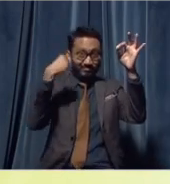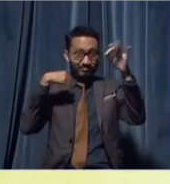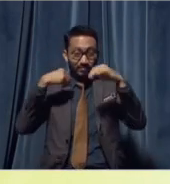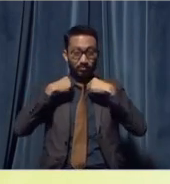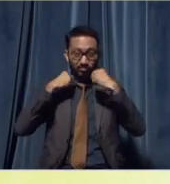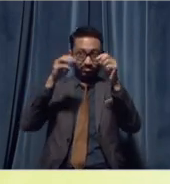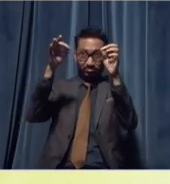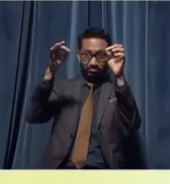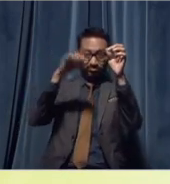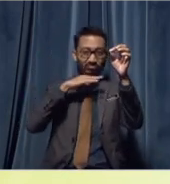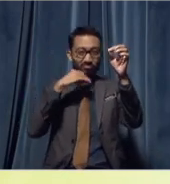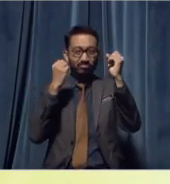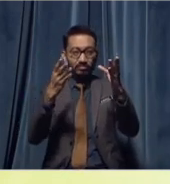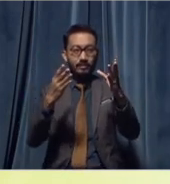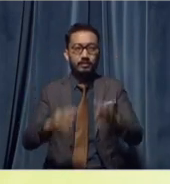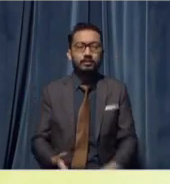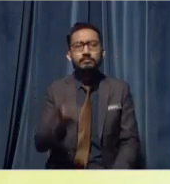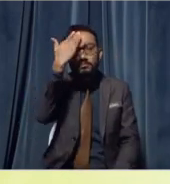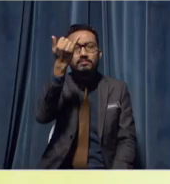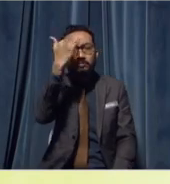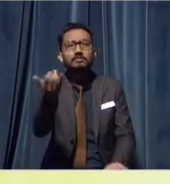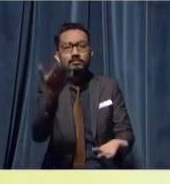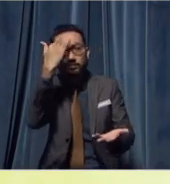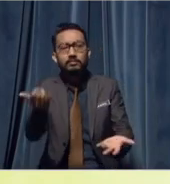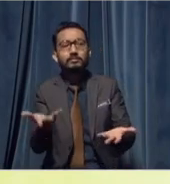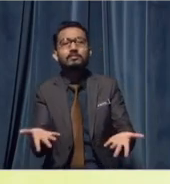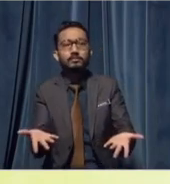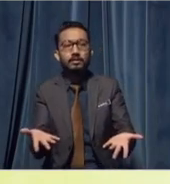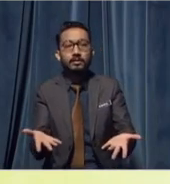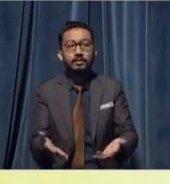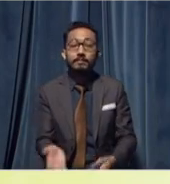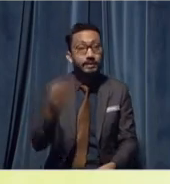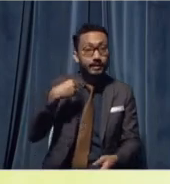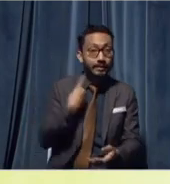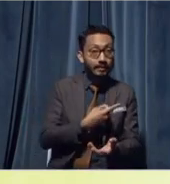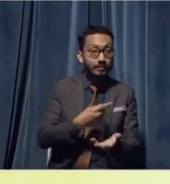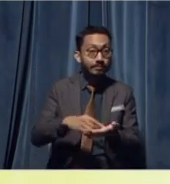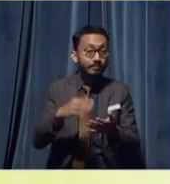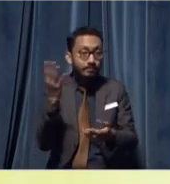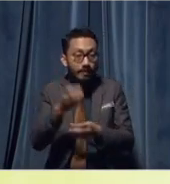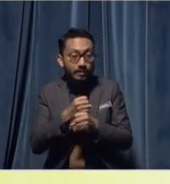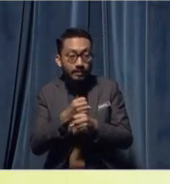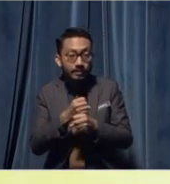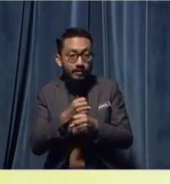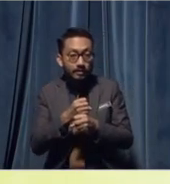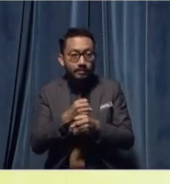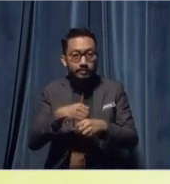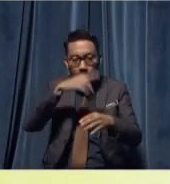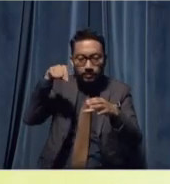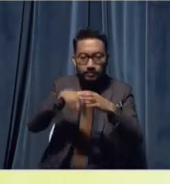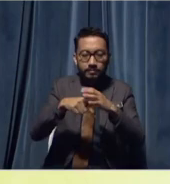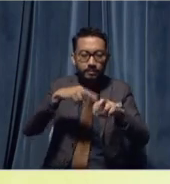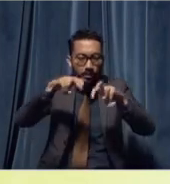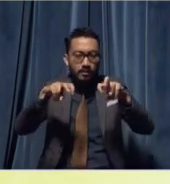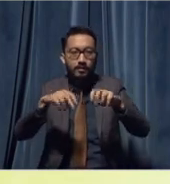baju? Mengapakah perkara ini terjadi? Mari kita mendalami mengenai ejen